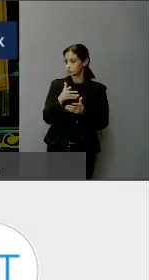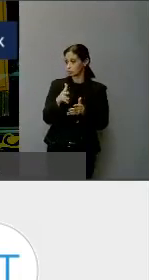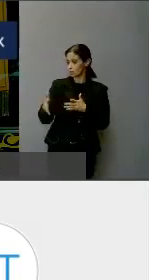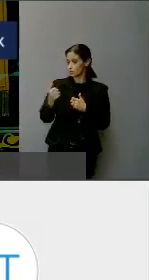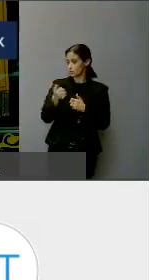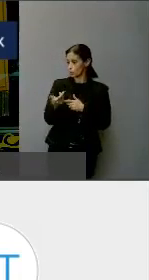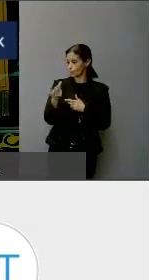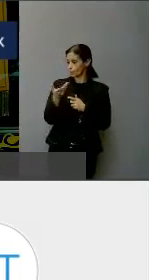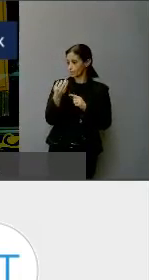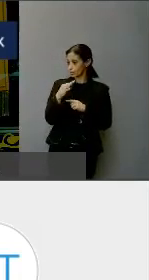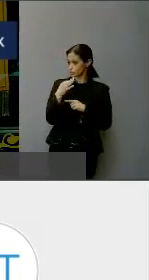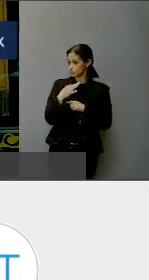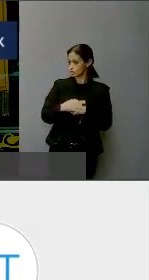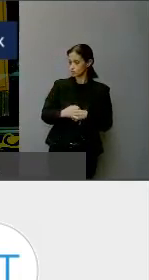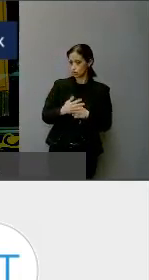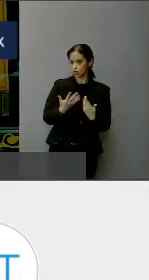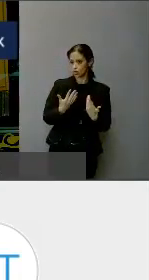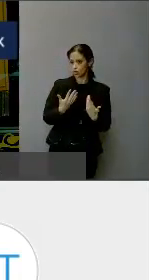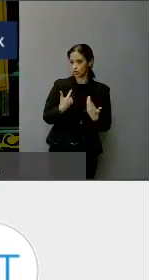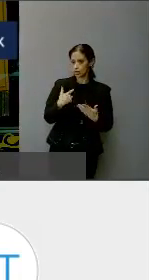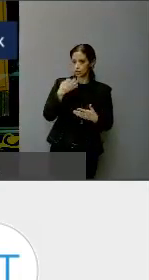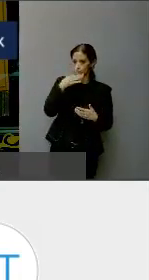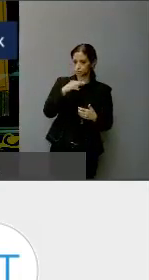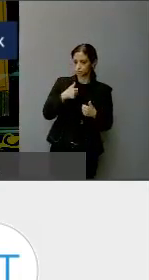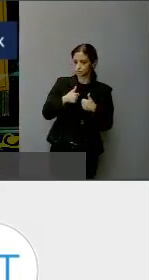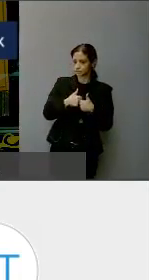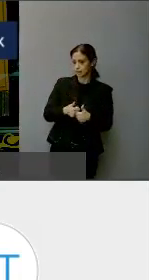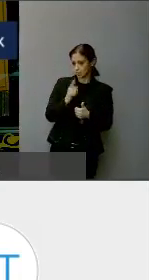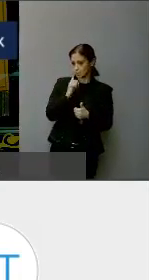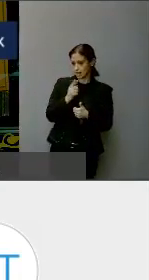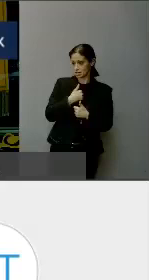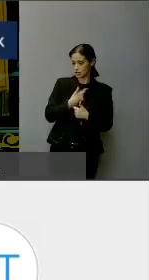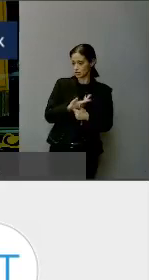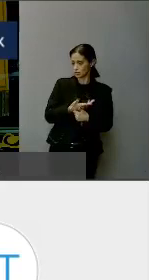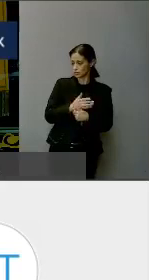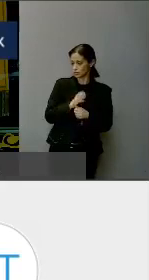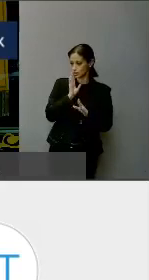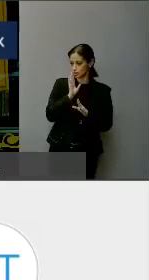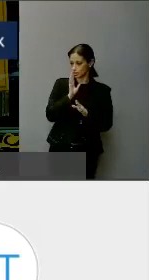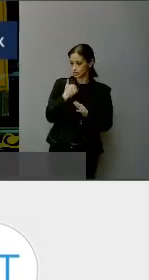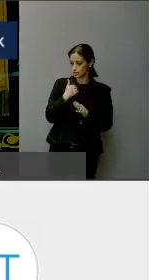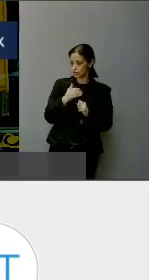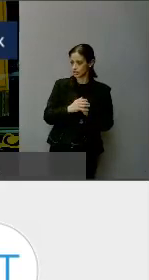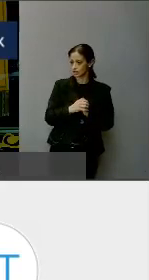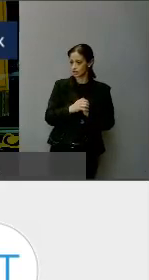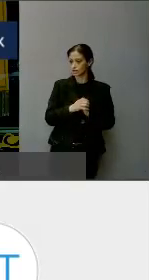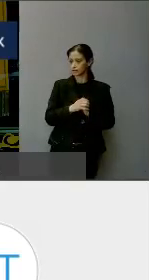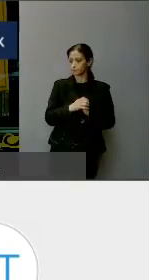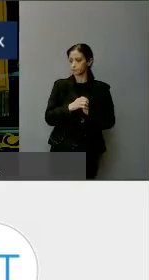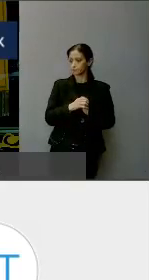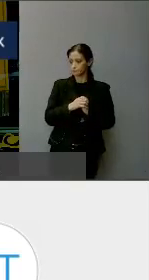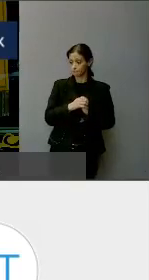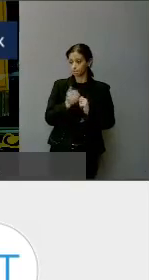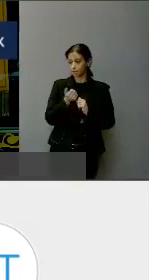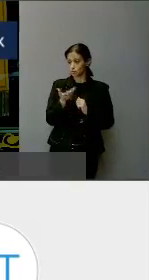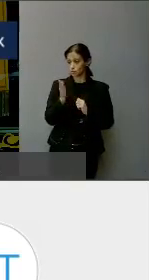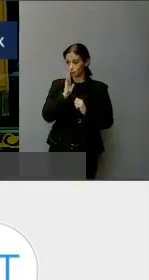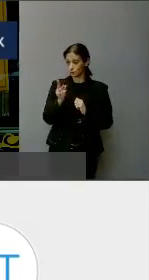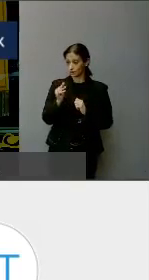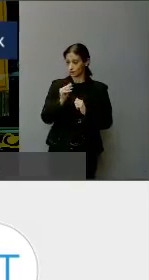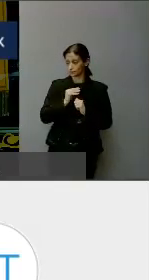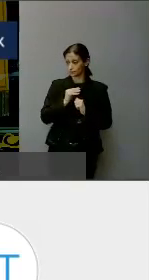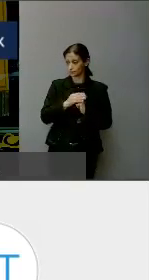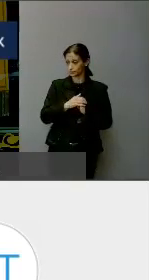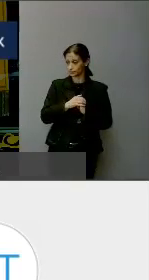così riusciamo sia io che gli altri colleghi a seguire si che i semi dice i numeri